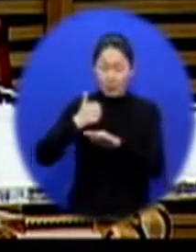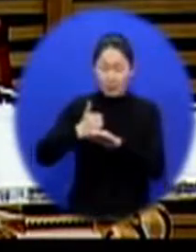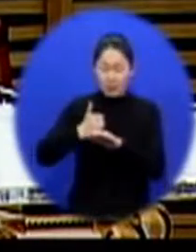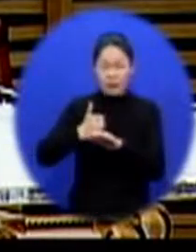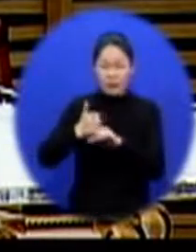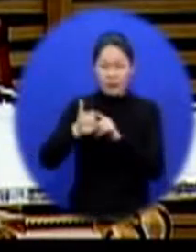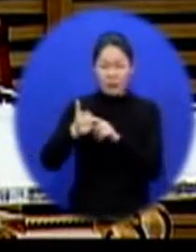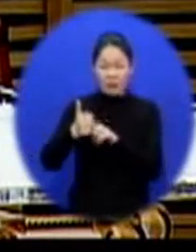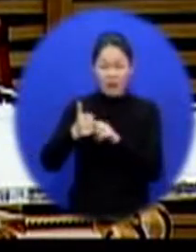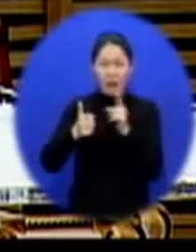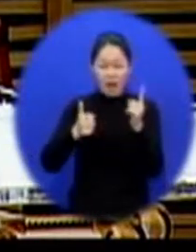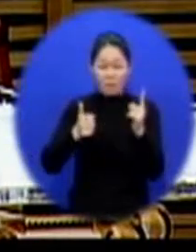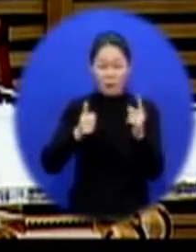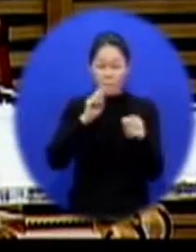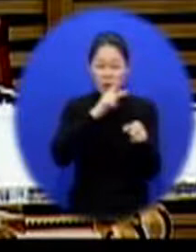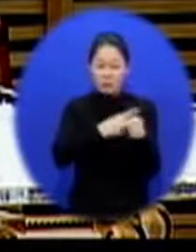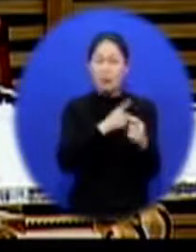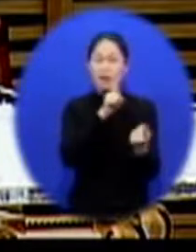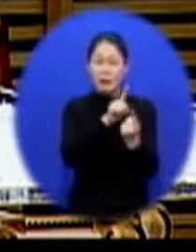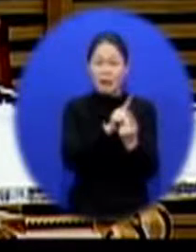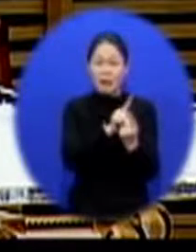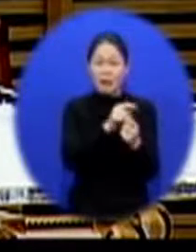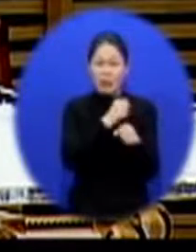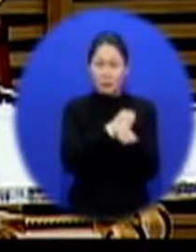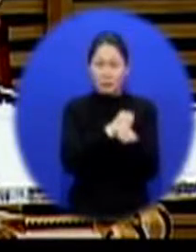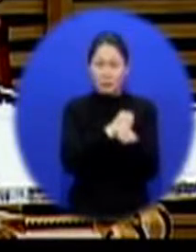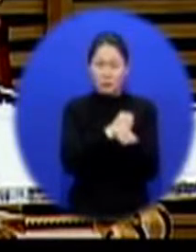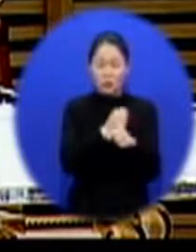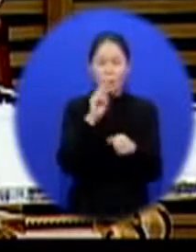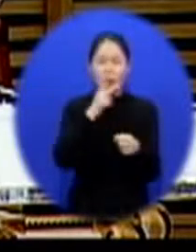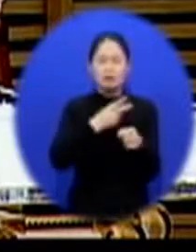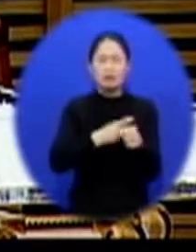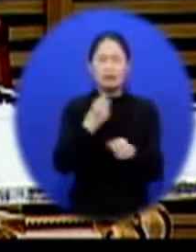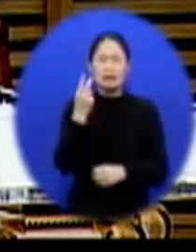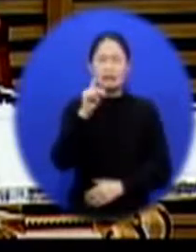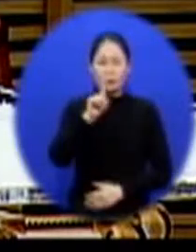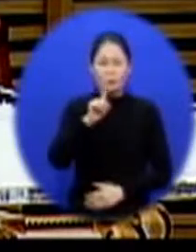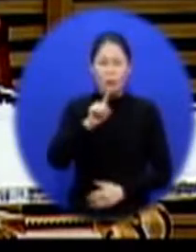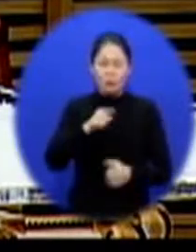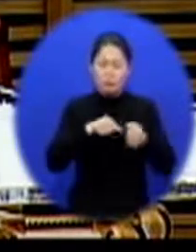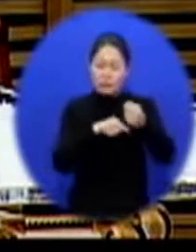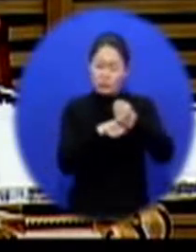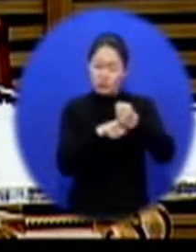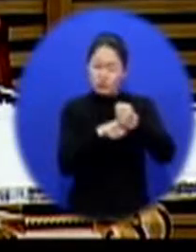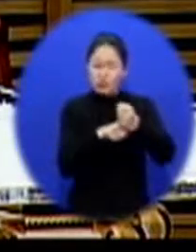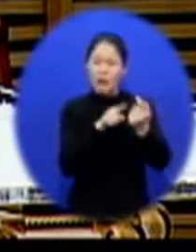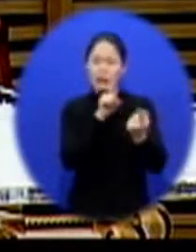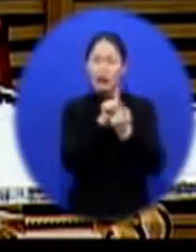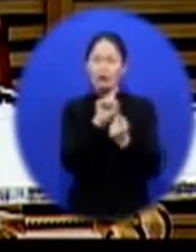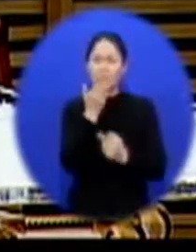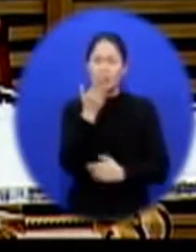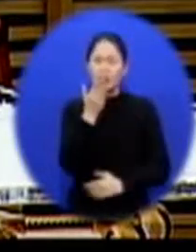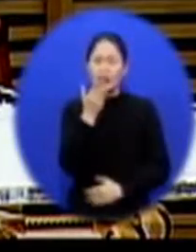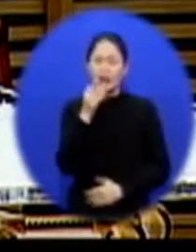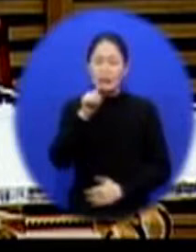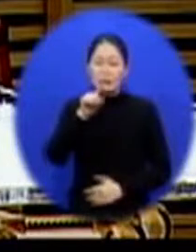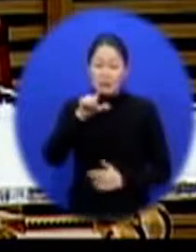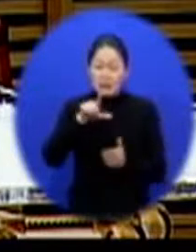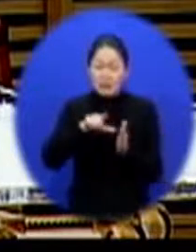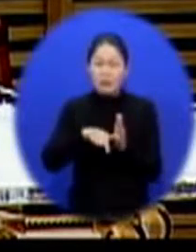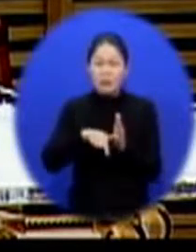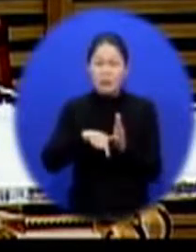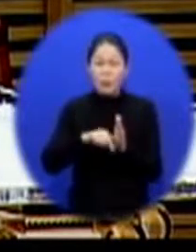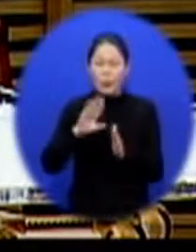다시 한 번 아그립바 왕 앞에서 심문을 받게 되는 단계로 갑니다 자의 단기 에서